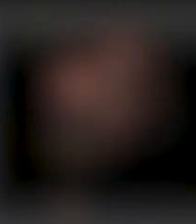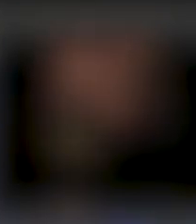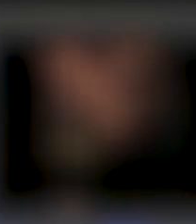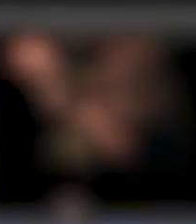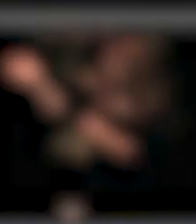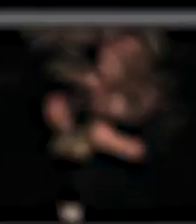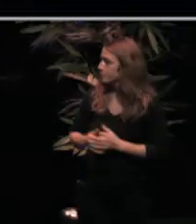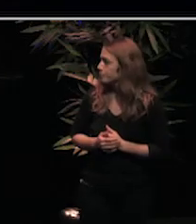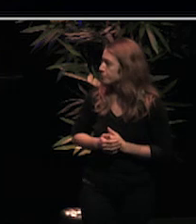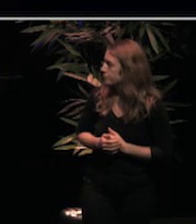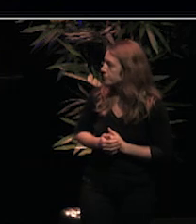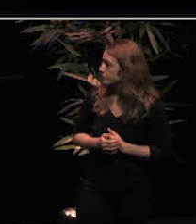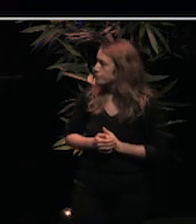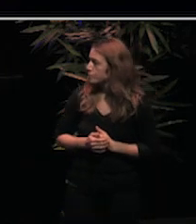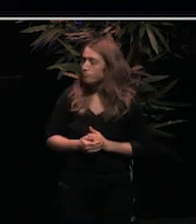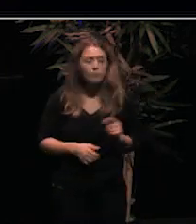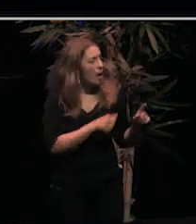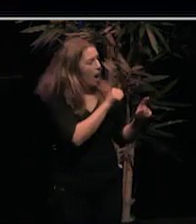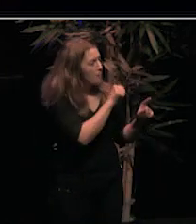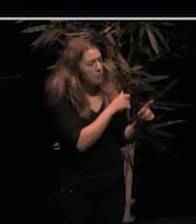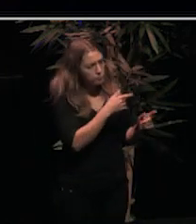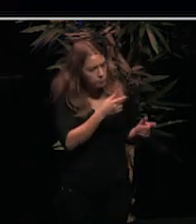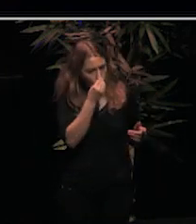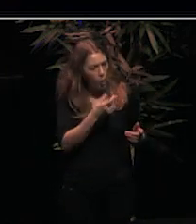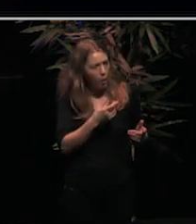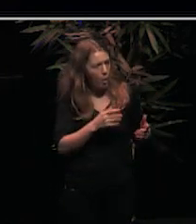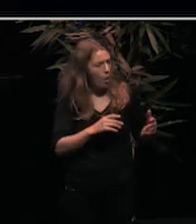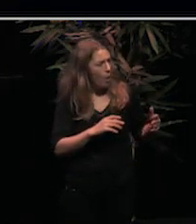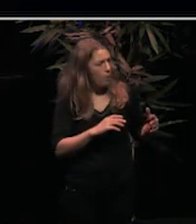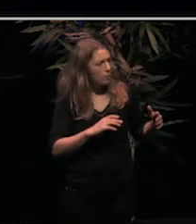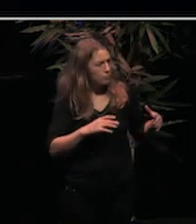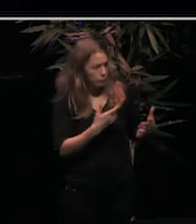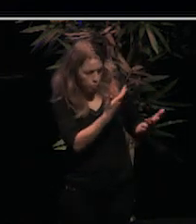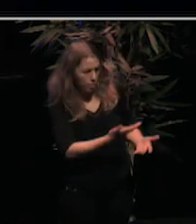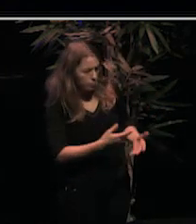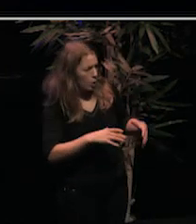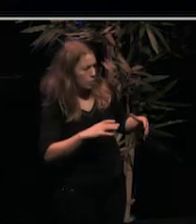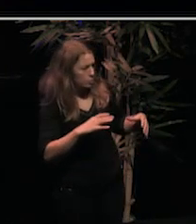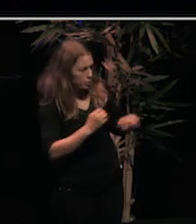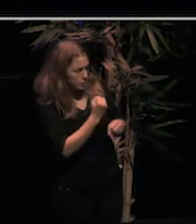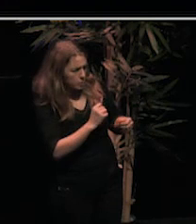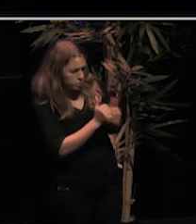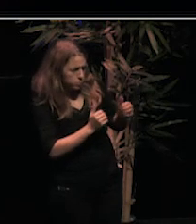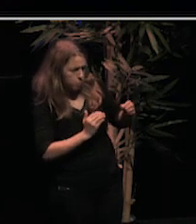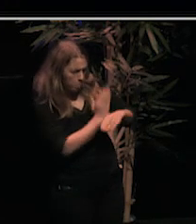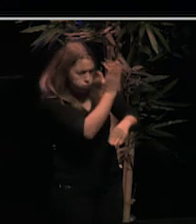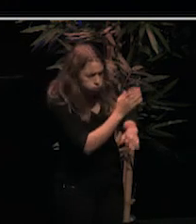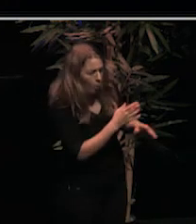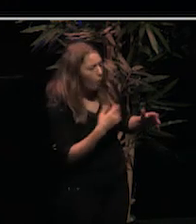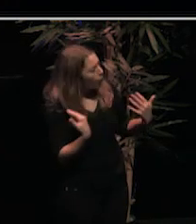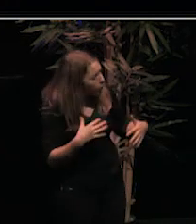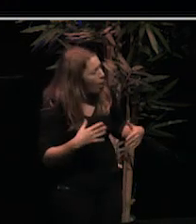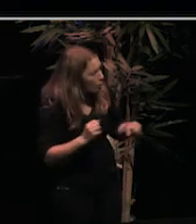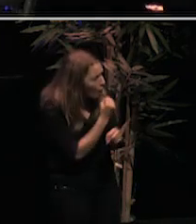Armel, quelle performance vous avez réalisée là. Mais Julie,